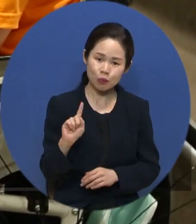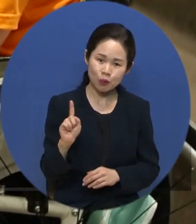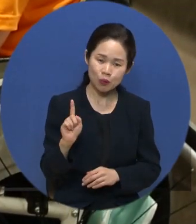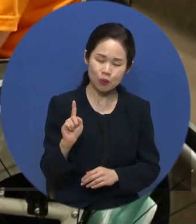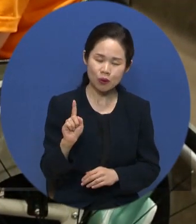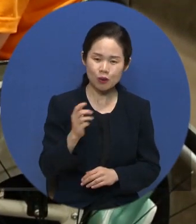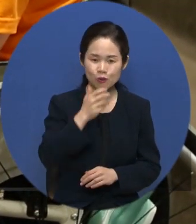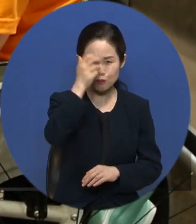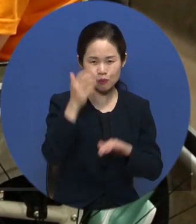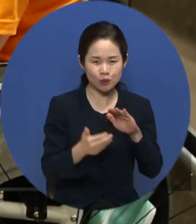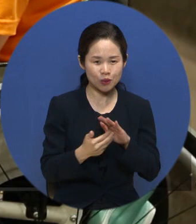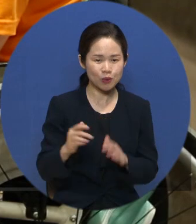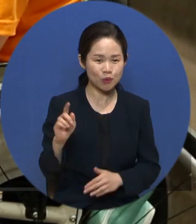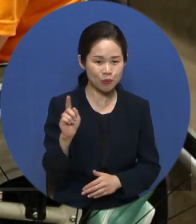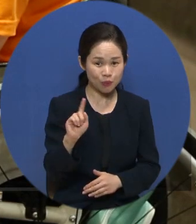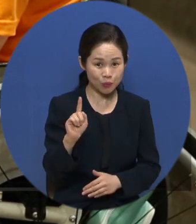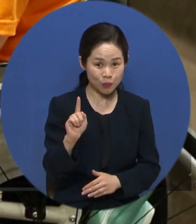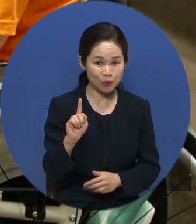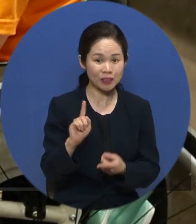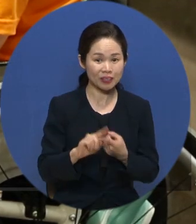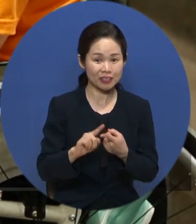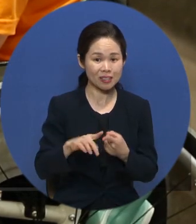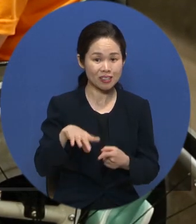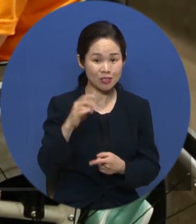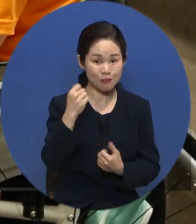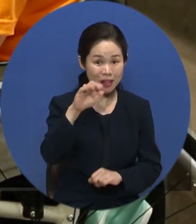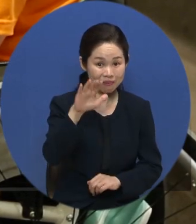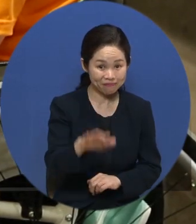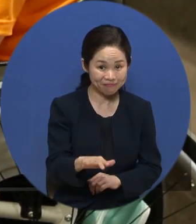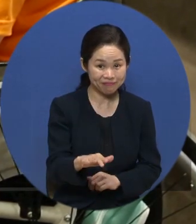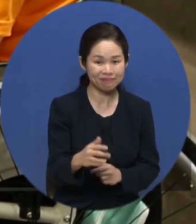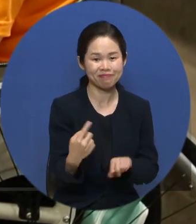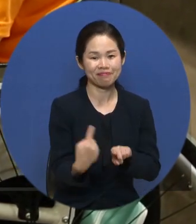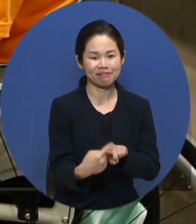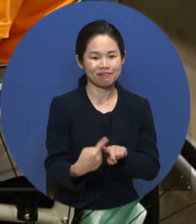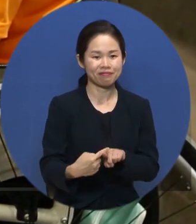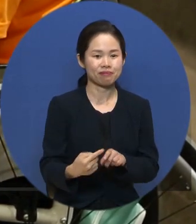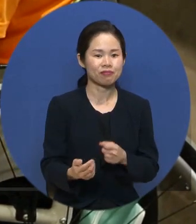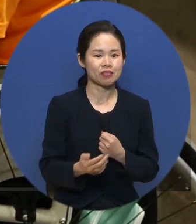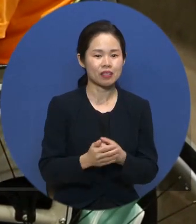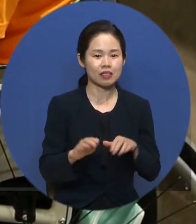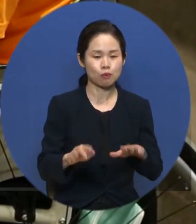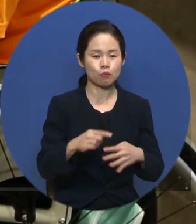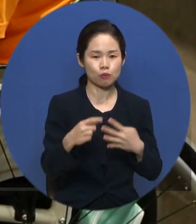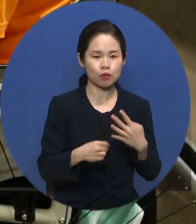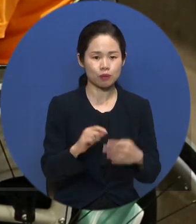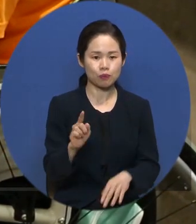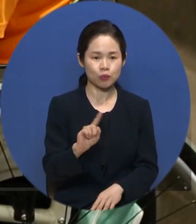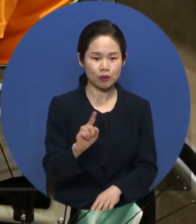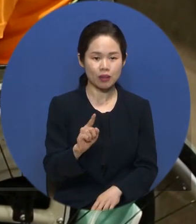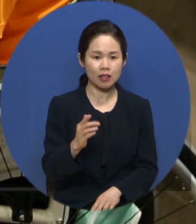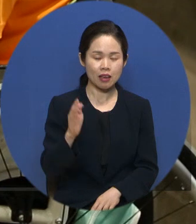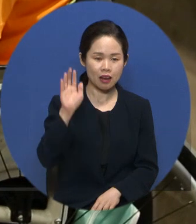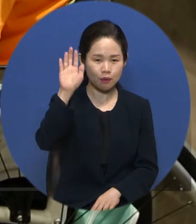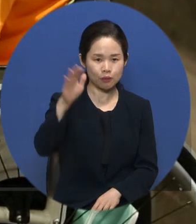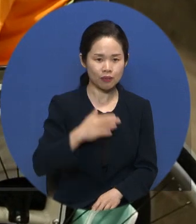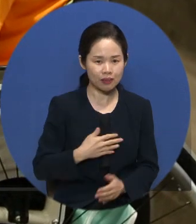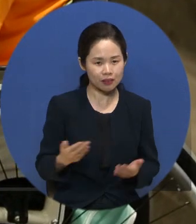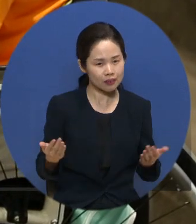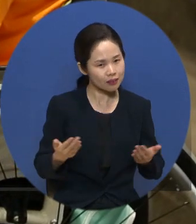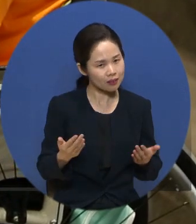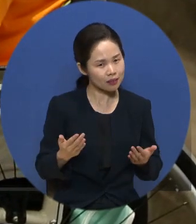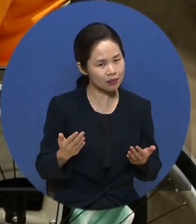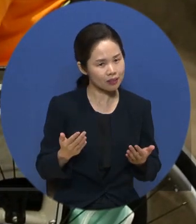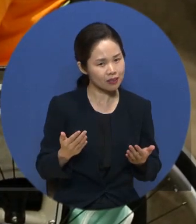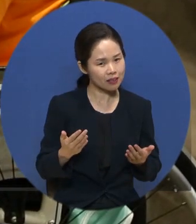첫걸음인 것 같아요. 이번 프로그램은 진로에 필요한 나의